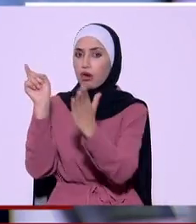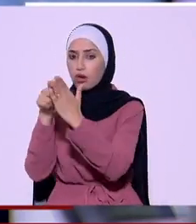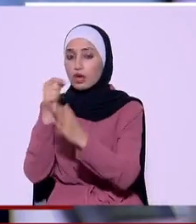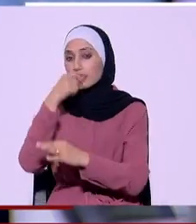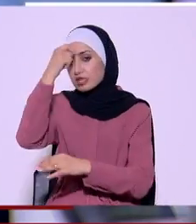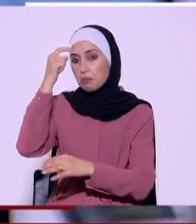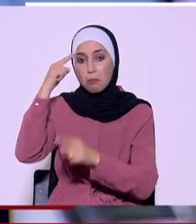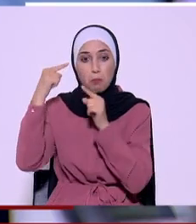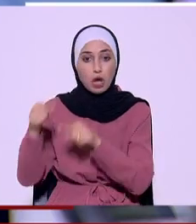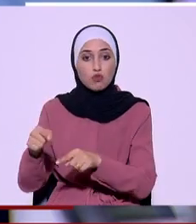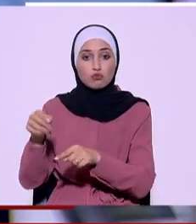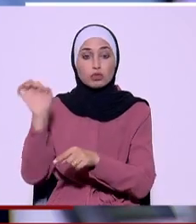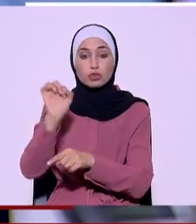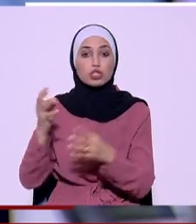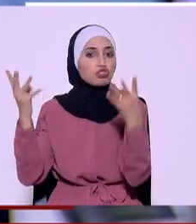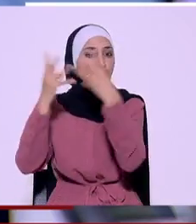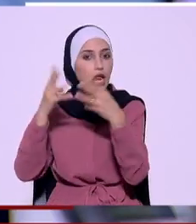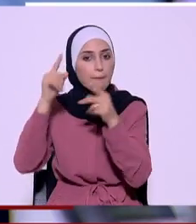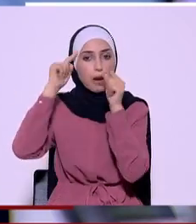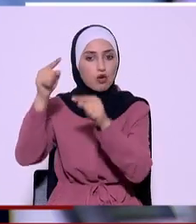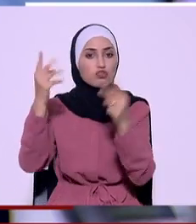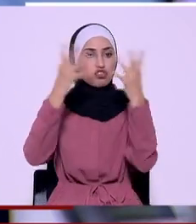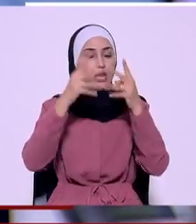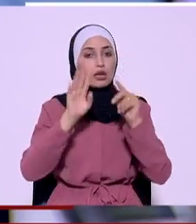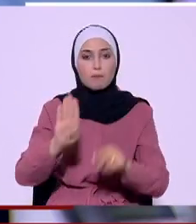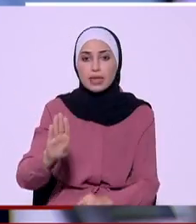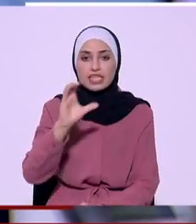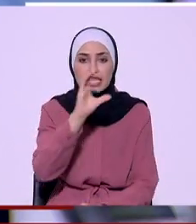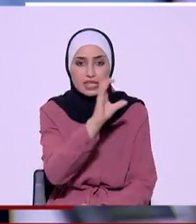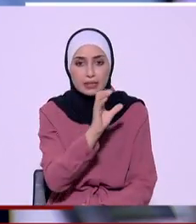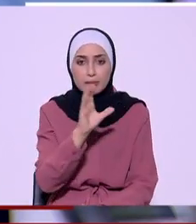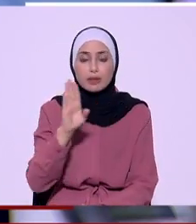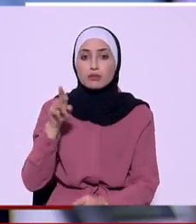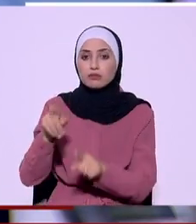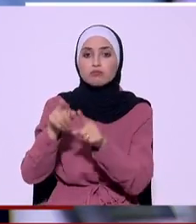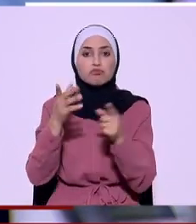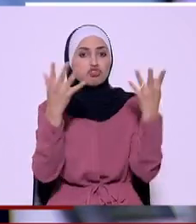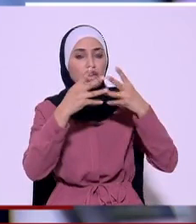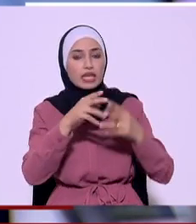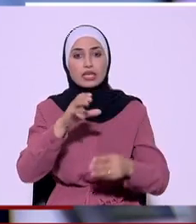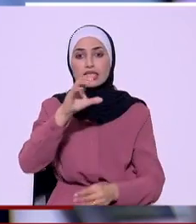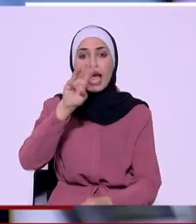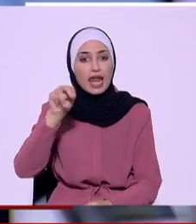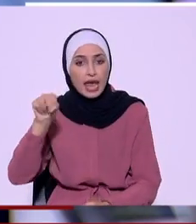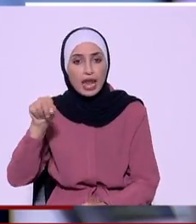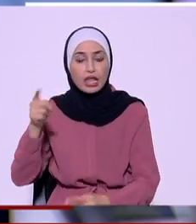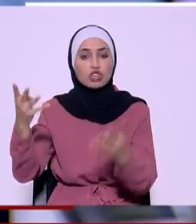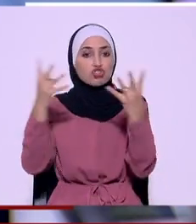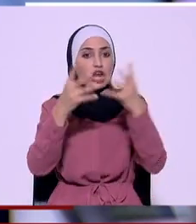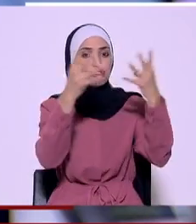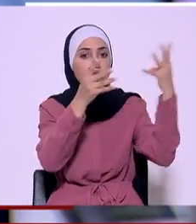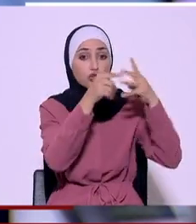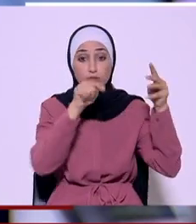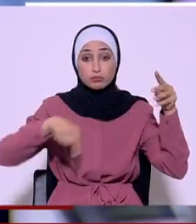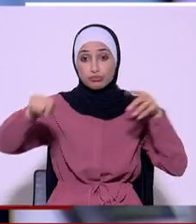عن CNN، فاينانشال تايمز، لوموند، بي بي سي والجارديان وغيرها. تقنيا هل هنالك خيط